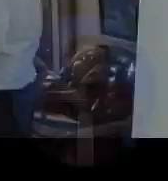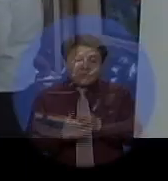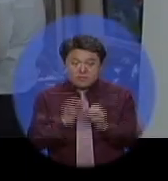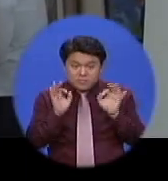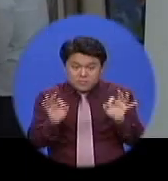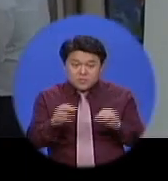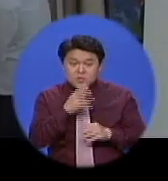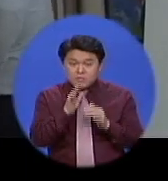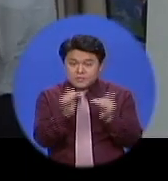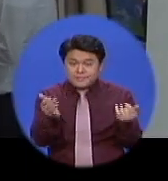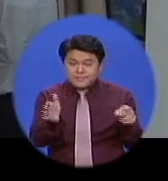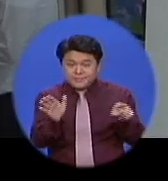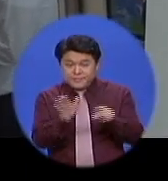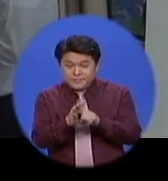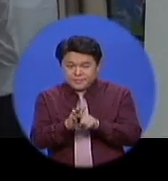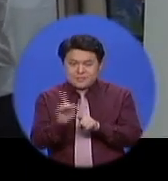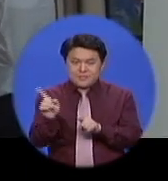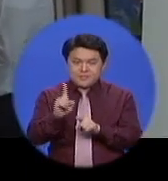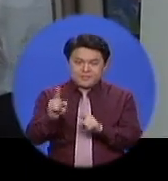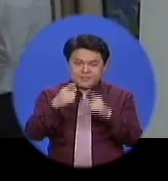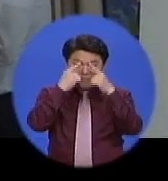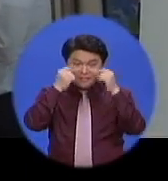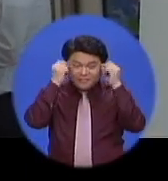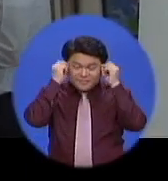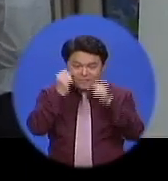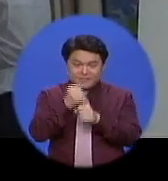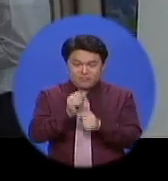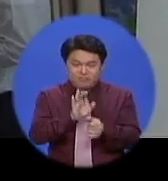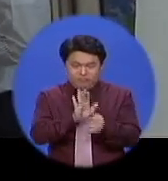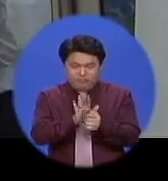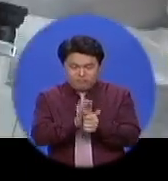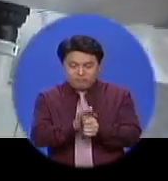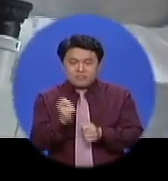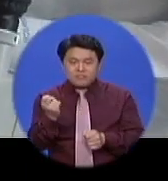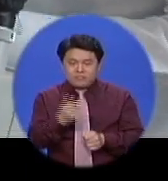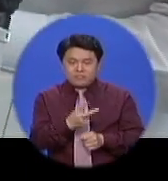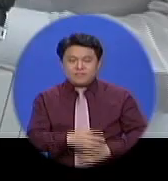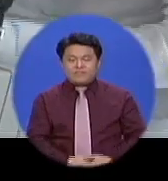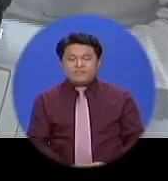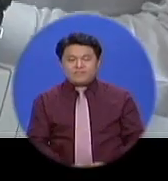이렇게 어르신들을 위해 안경도 맞춰주고